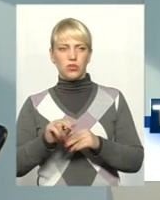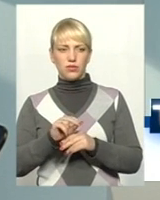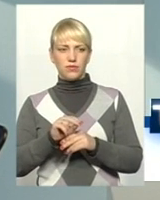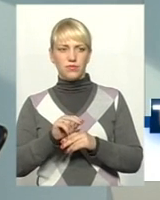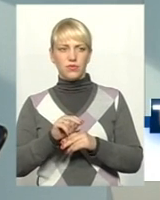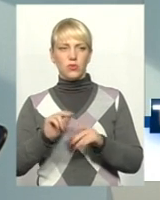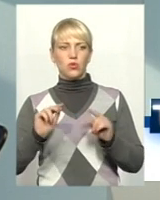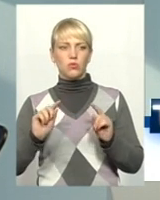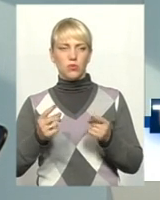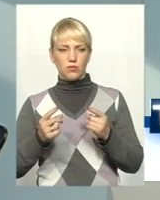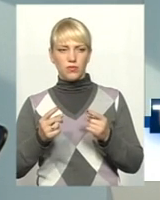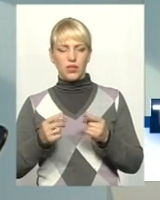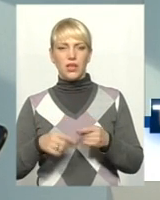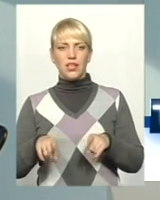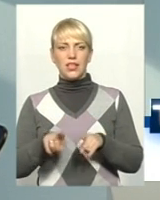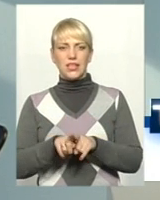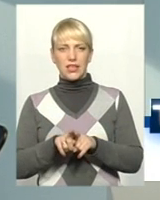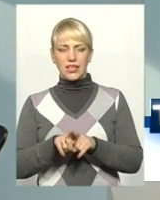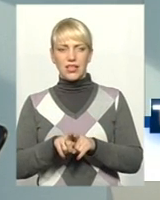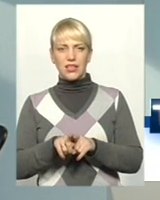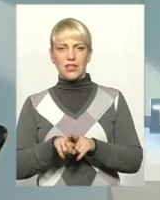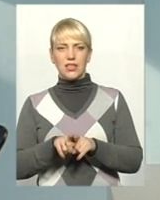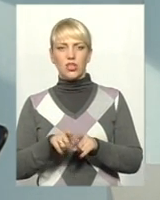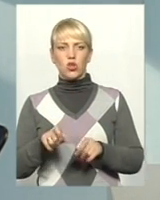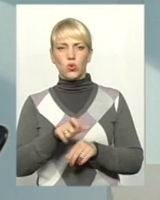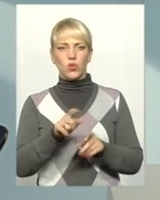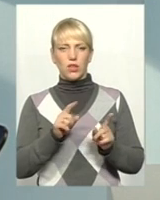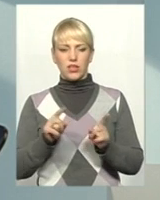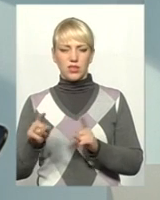90%. Тому таких ділянок доріг,